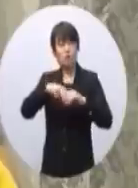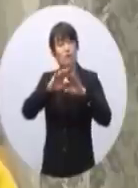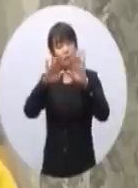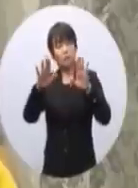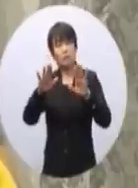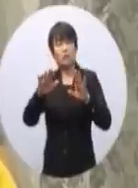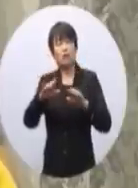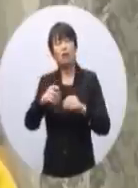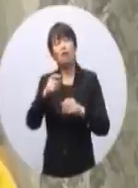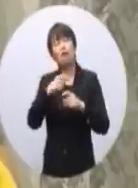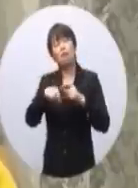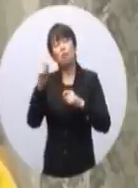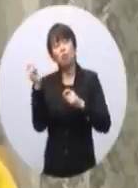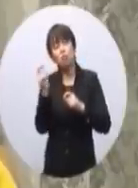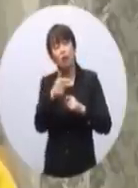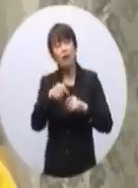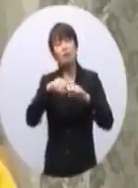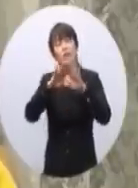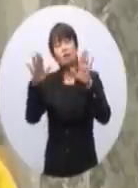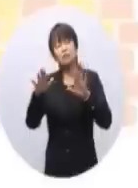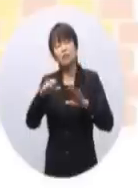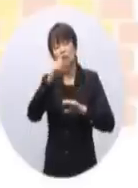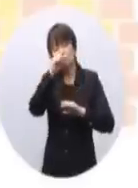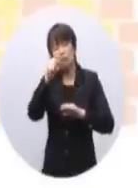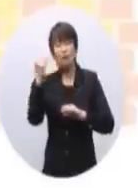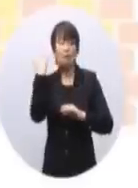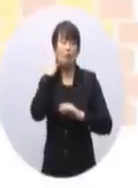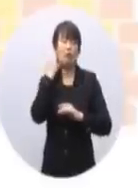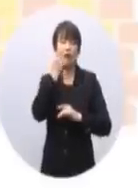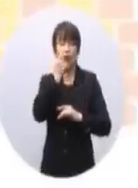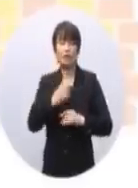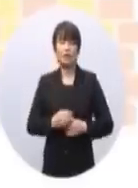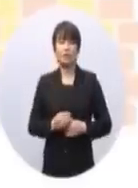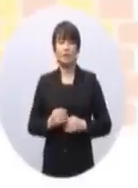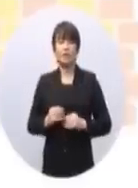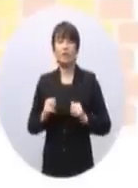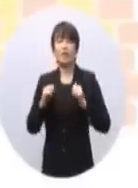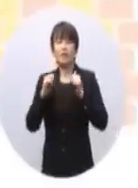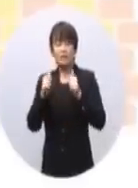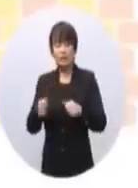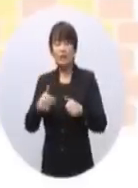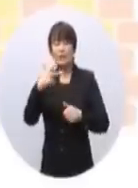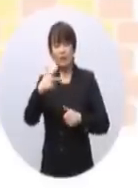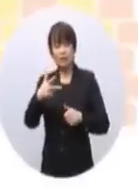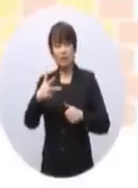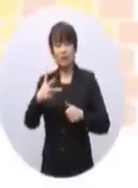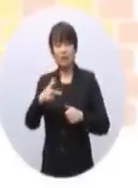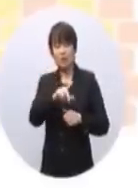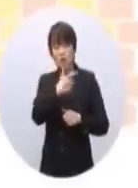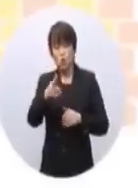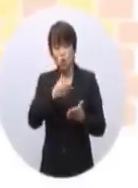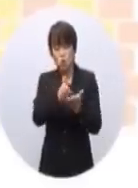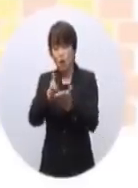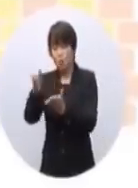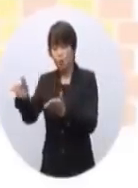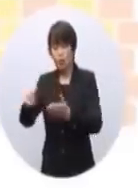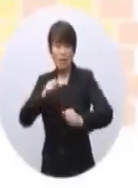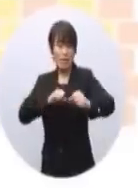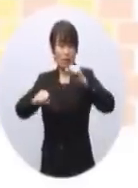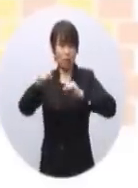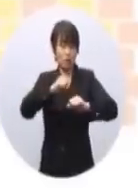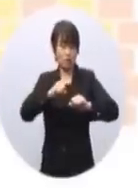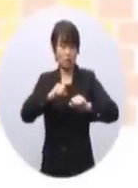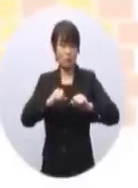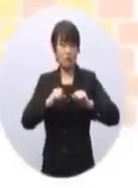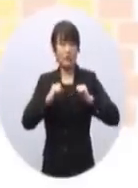く記録が良かったなと思いますね。 茅ヶ崎市では様々な分野で活躍し、茅ヶ